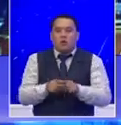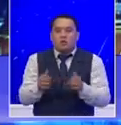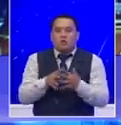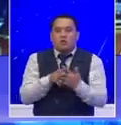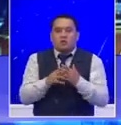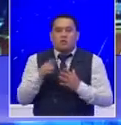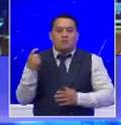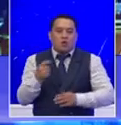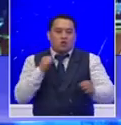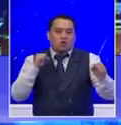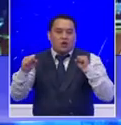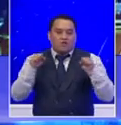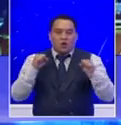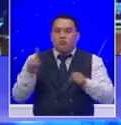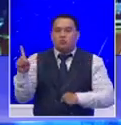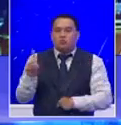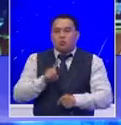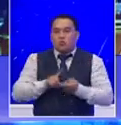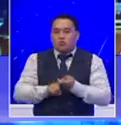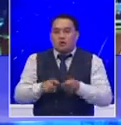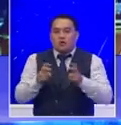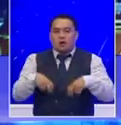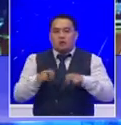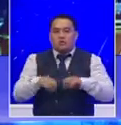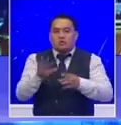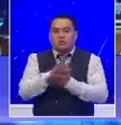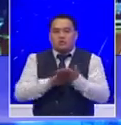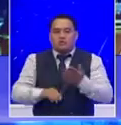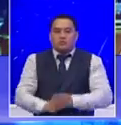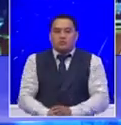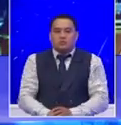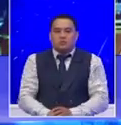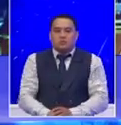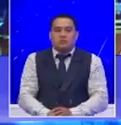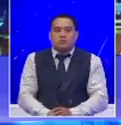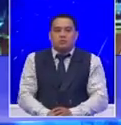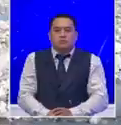Алматинской области бьют тревогу. С чем это связано, разбирался наш корреспондент Евгения Присяжная.